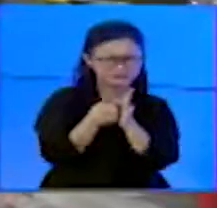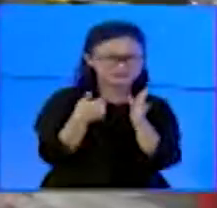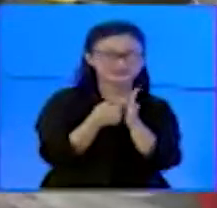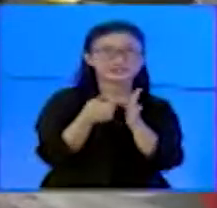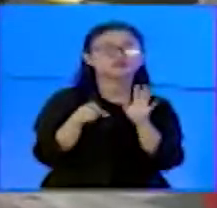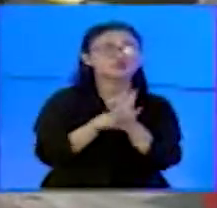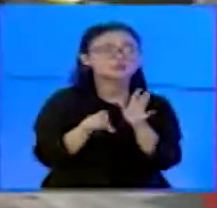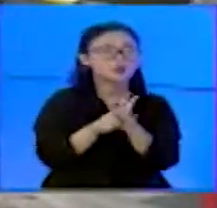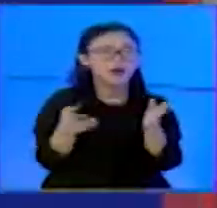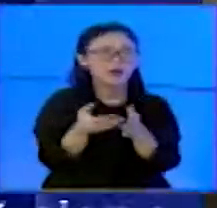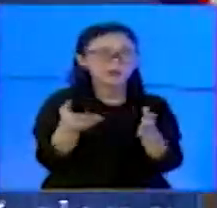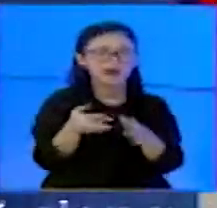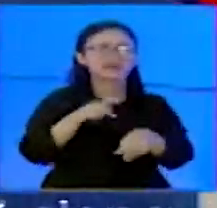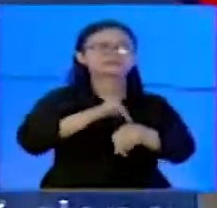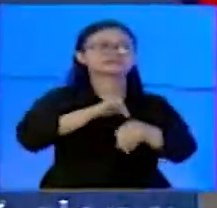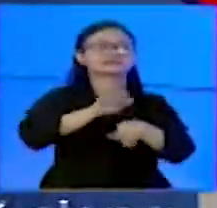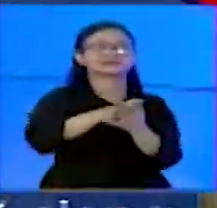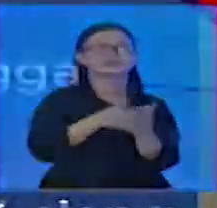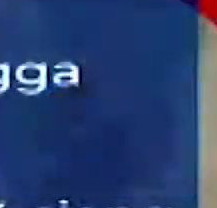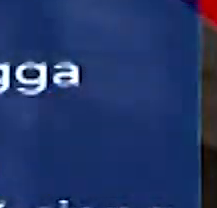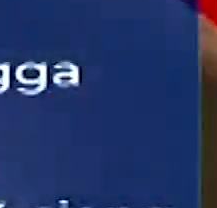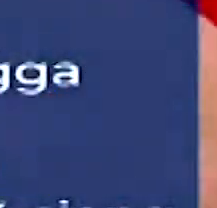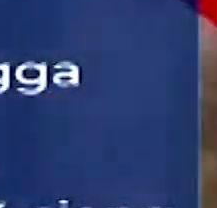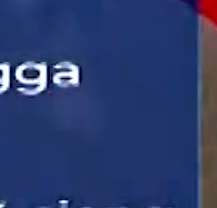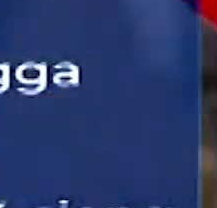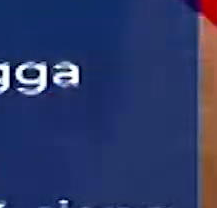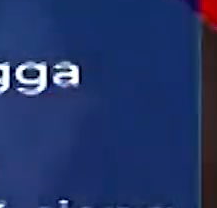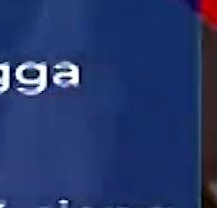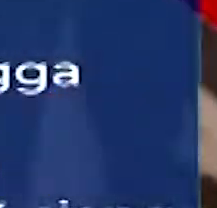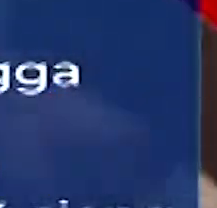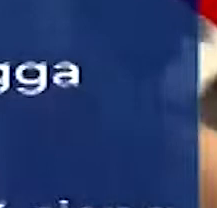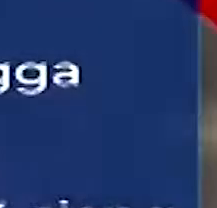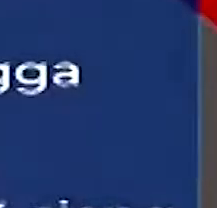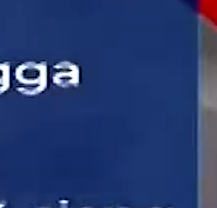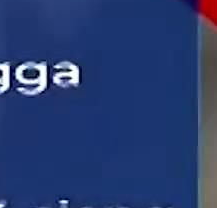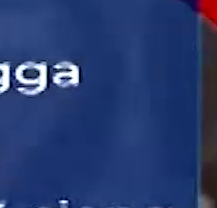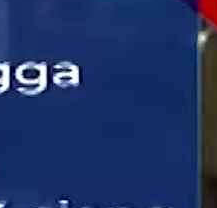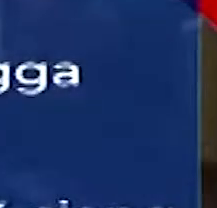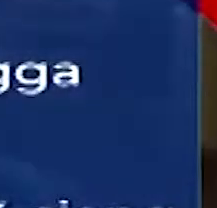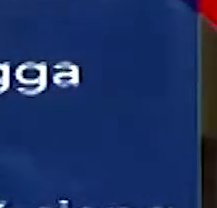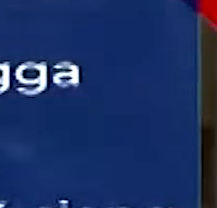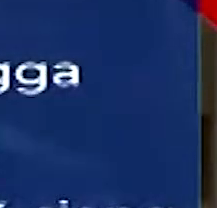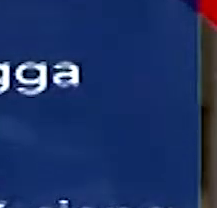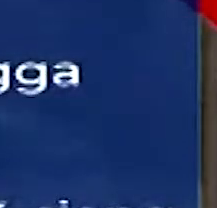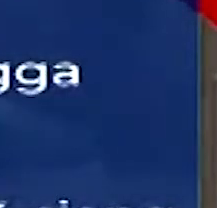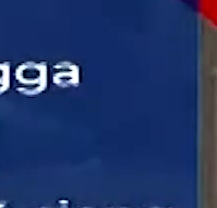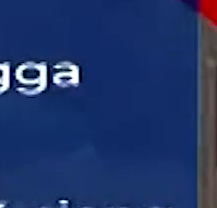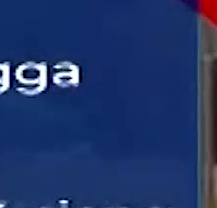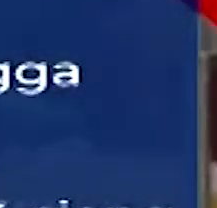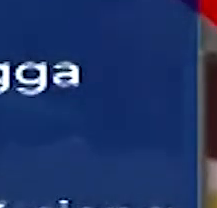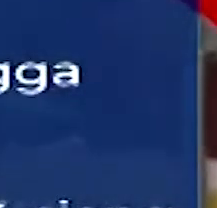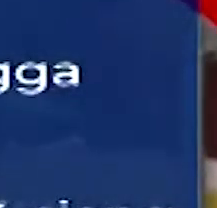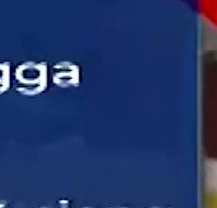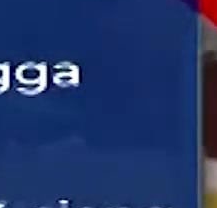di antaranya pengaturan jam operasional mulai pukul 4 pagi sampai pukul 21 malam. Jumlah kapasitas dalam gerbong